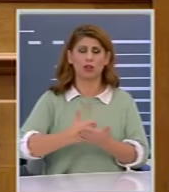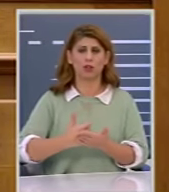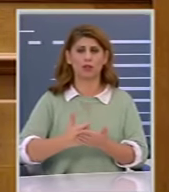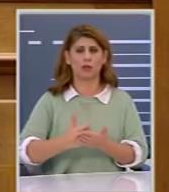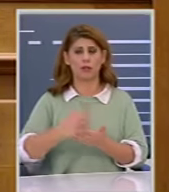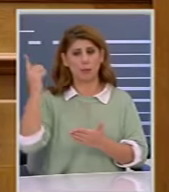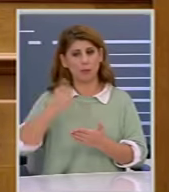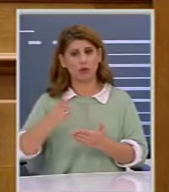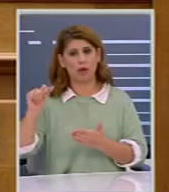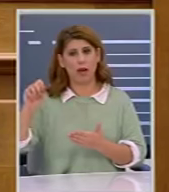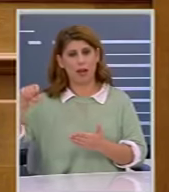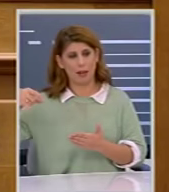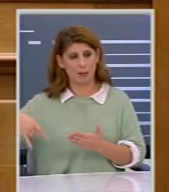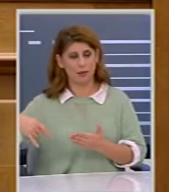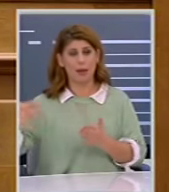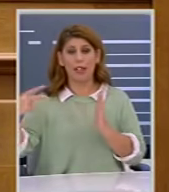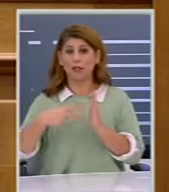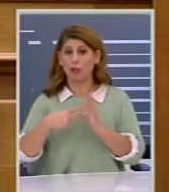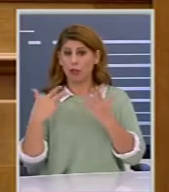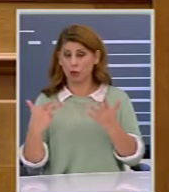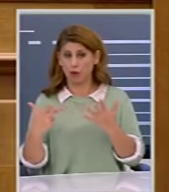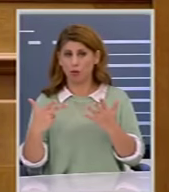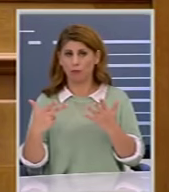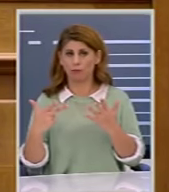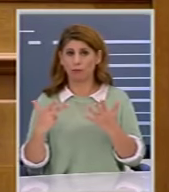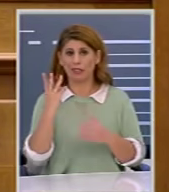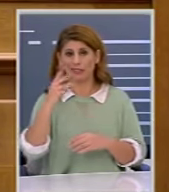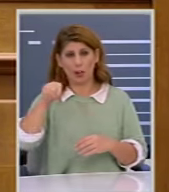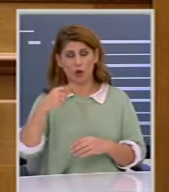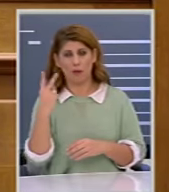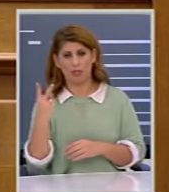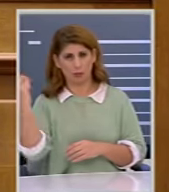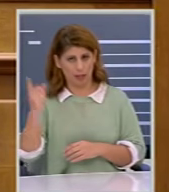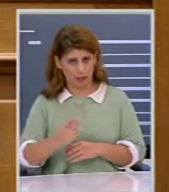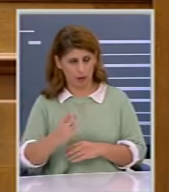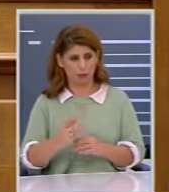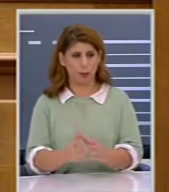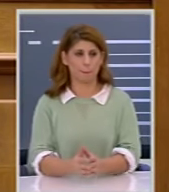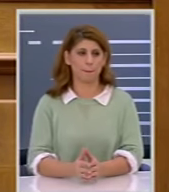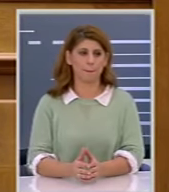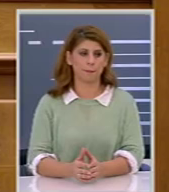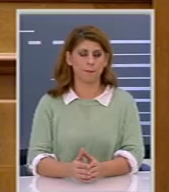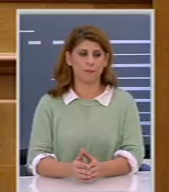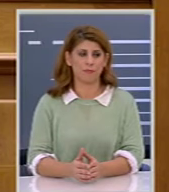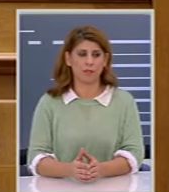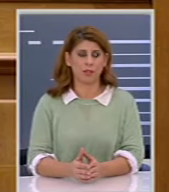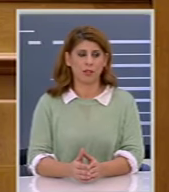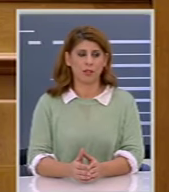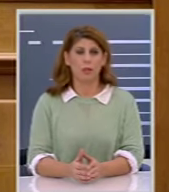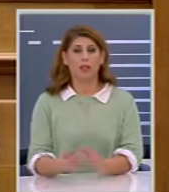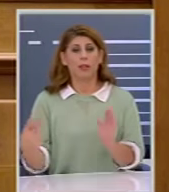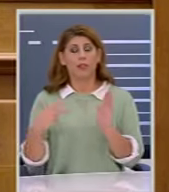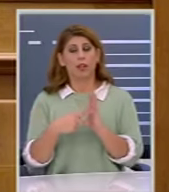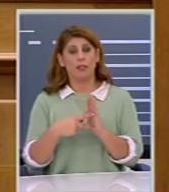ΑΕΠ. Το 2008 πήγαμε στο 3,2% του ΑΕΠ. Το